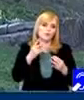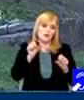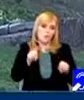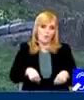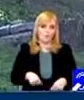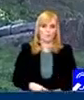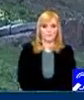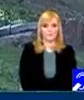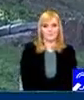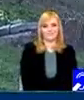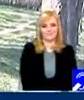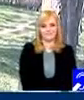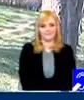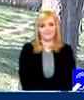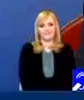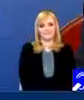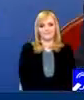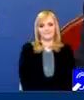curățenie.